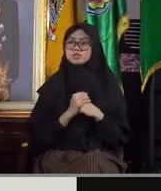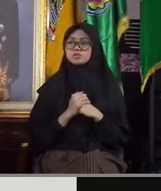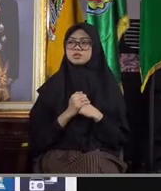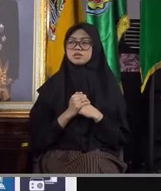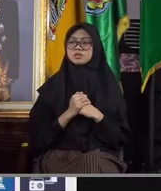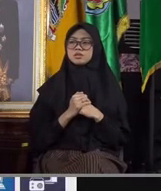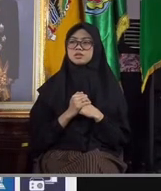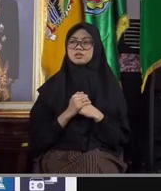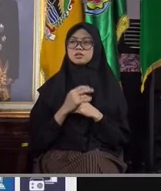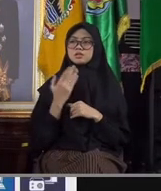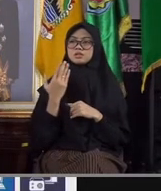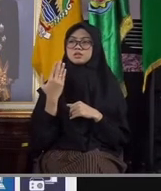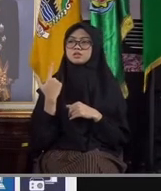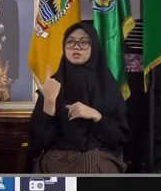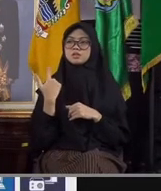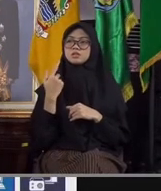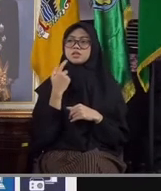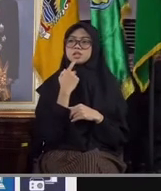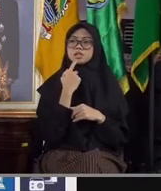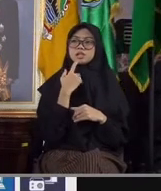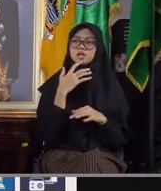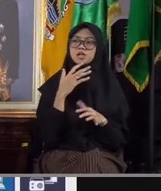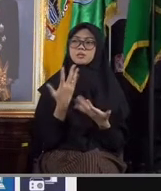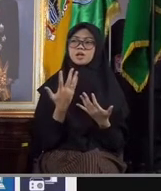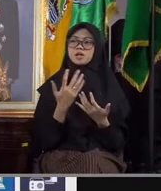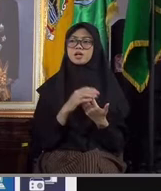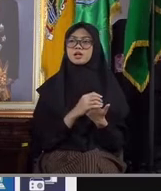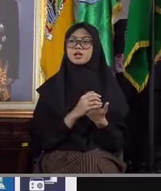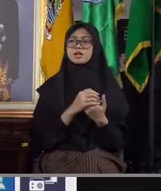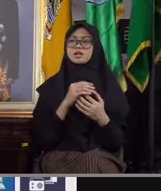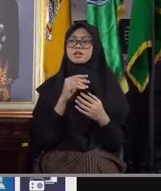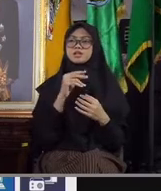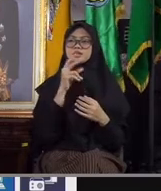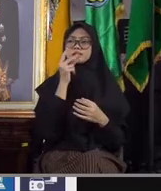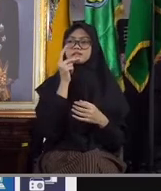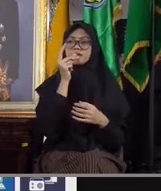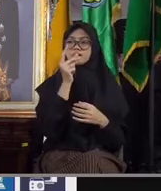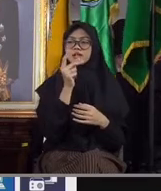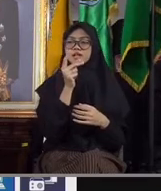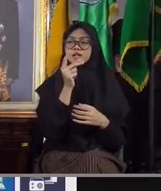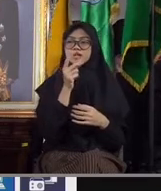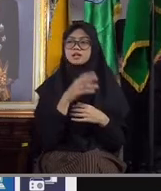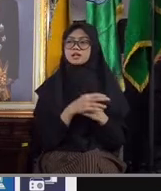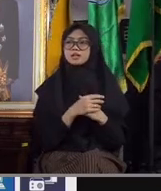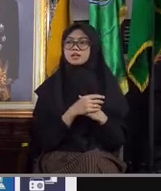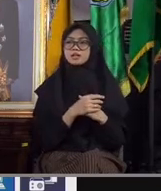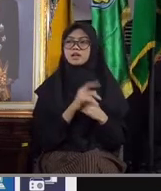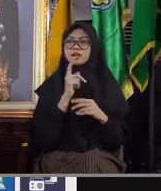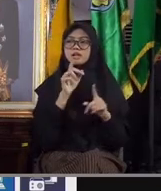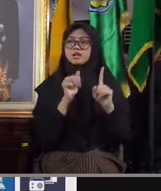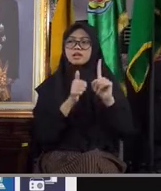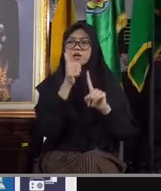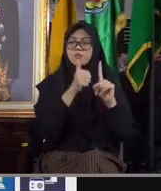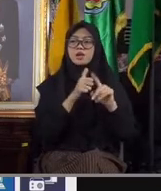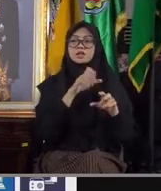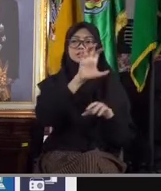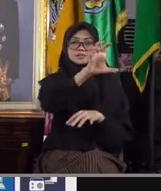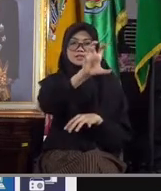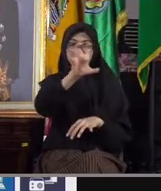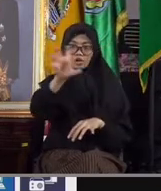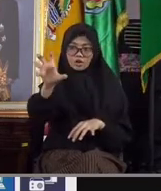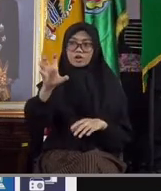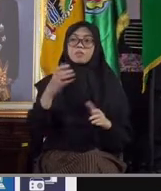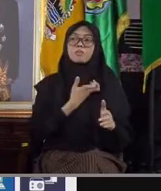di Jateng, saya mungkin akan sedikit menyinggung tentang apa aja itu. Mungkin sebagian juga ada yang sudah tahu, ada 16 subsektor yang ingin